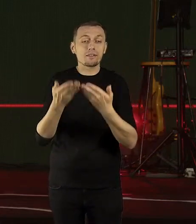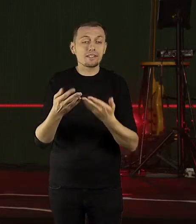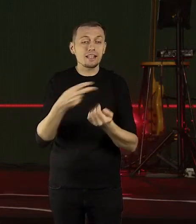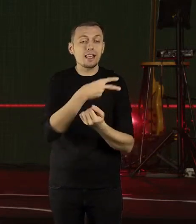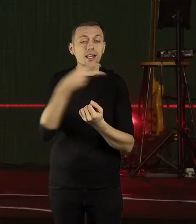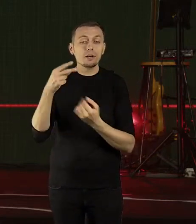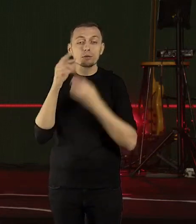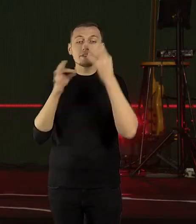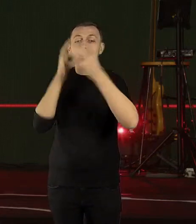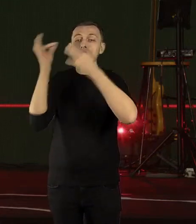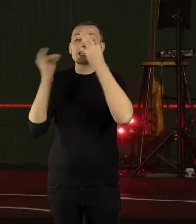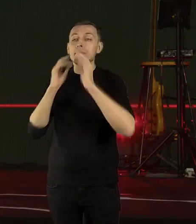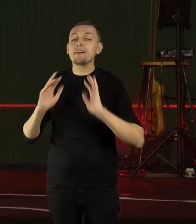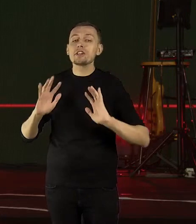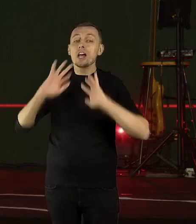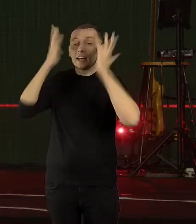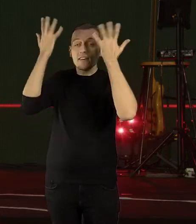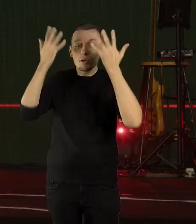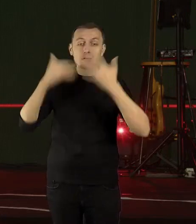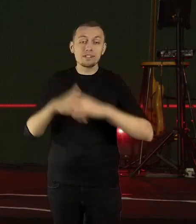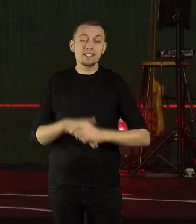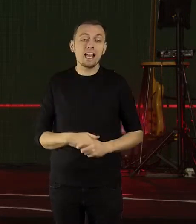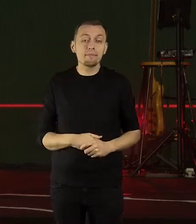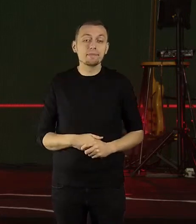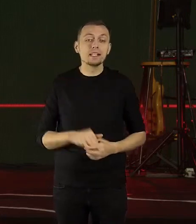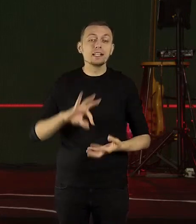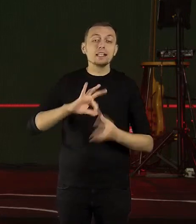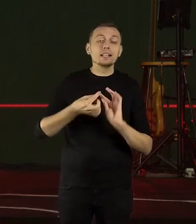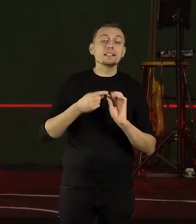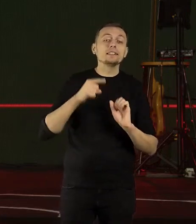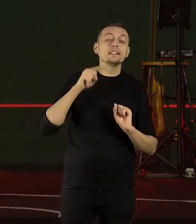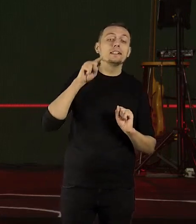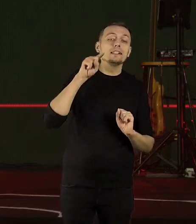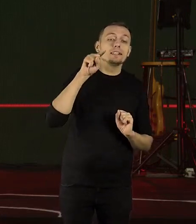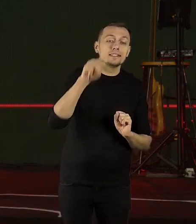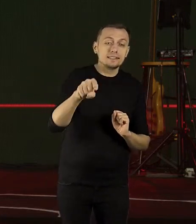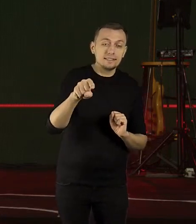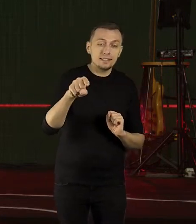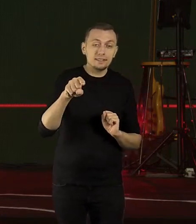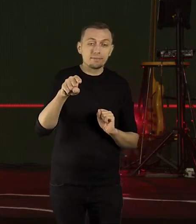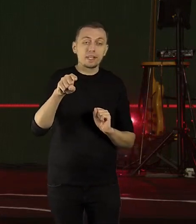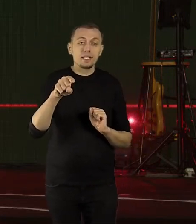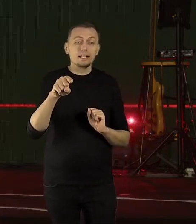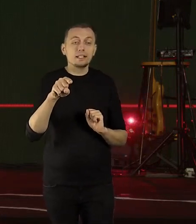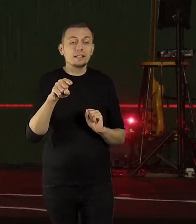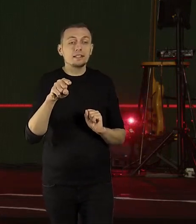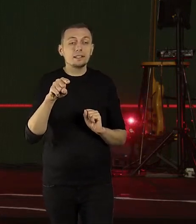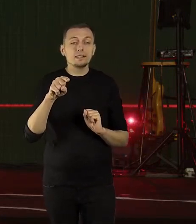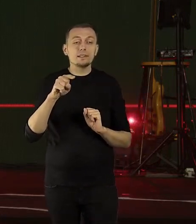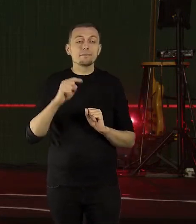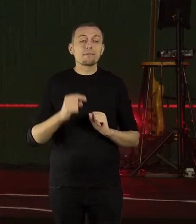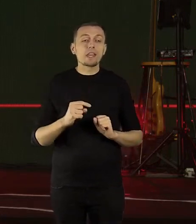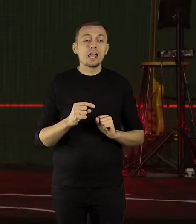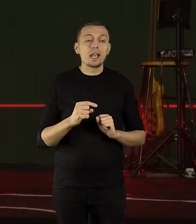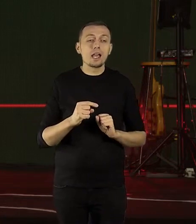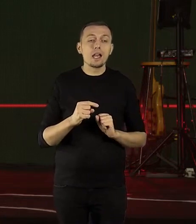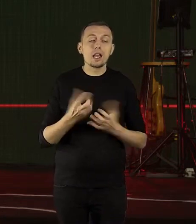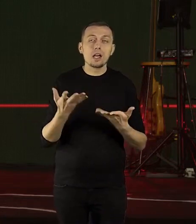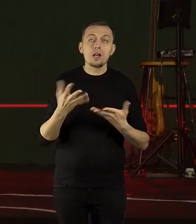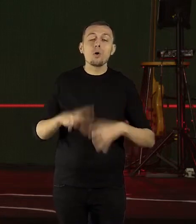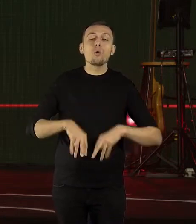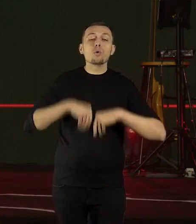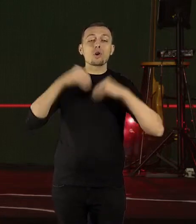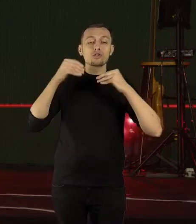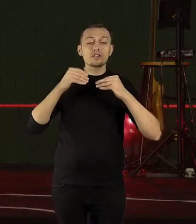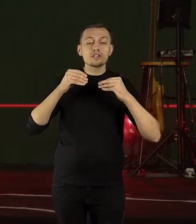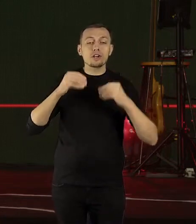Kiedy obchodzisz Narodzenie Pańskie, przewracasz świeckie wartości do góry nogami. Tak jak mówiła Maria w Magnifikat.